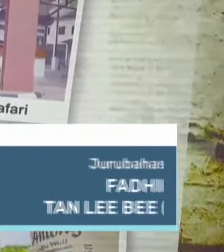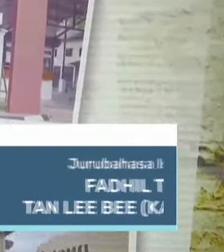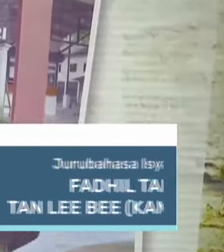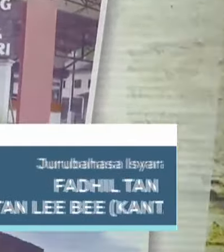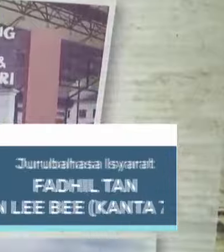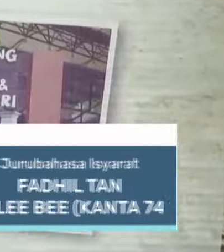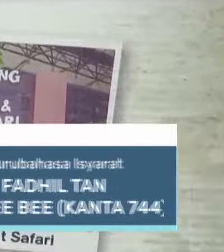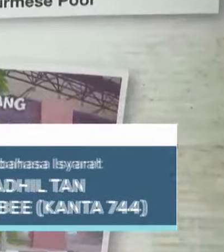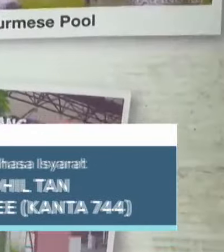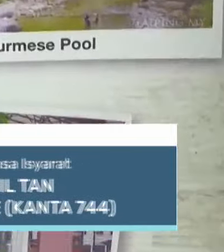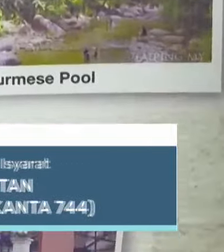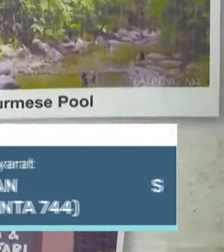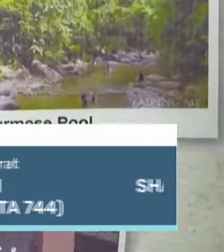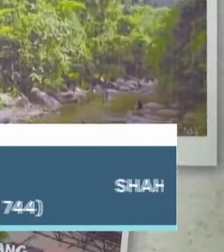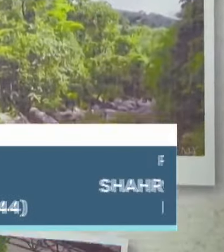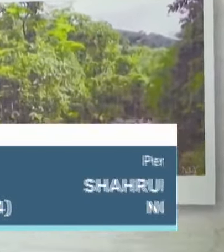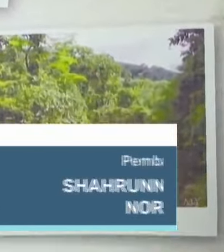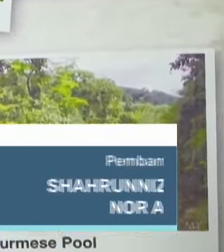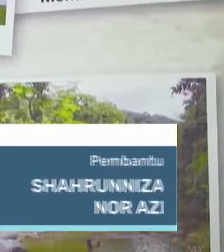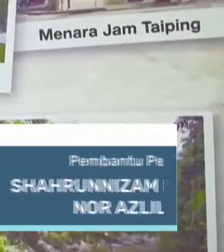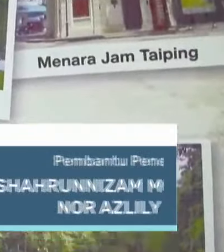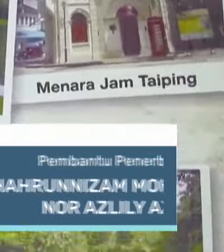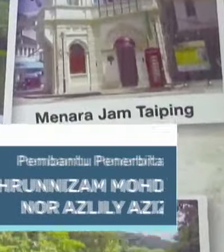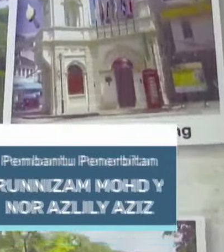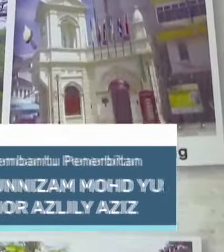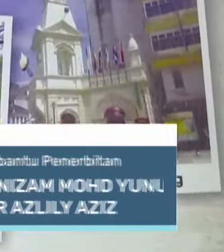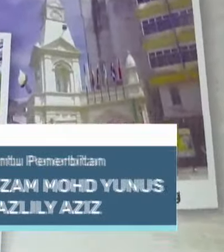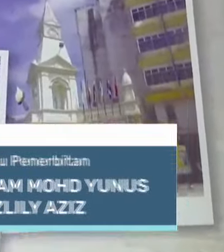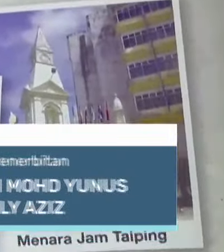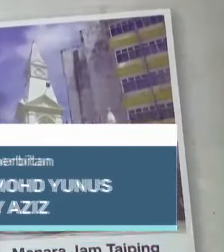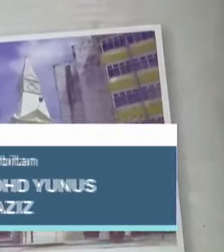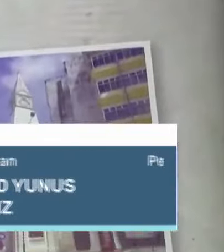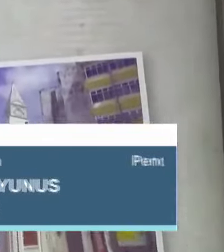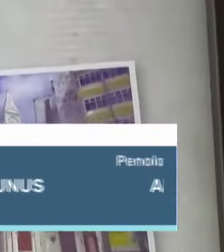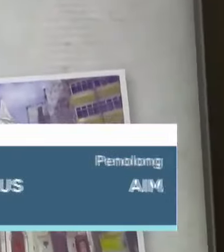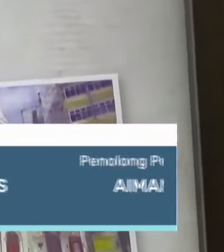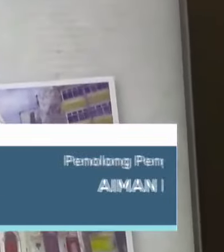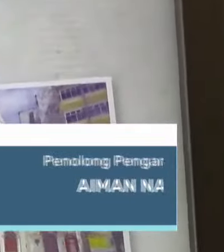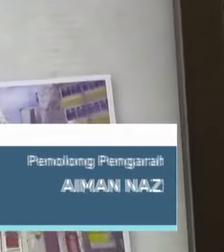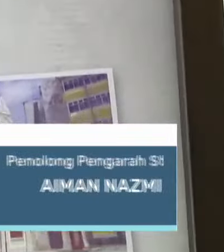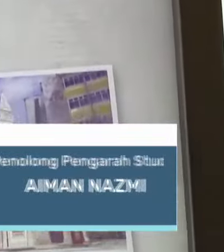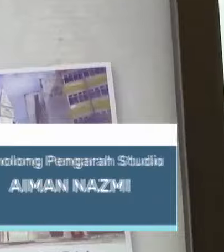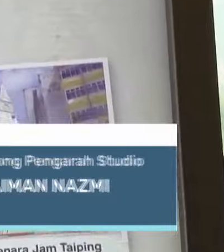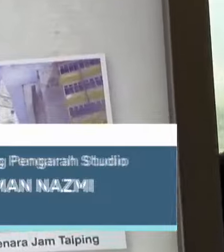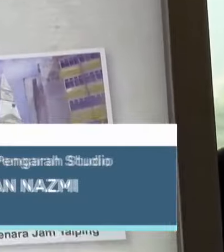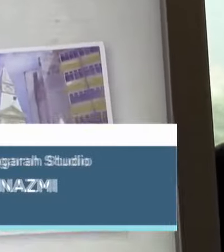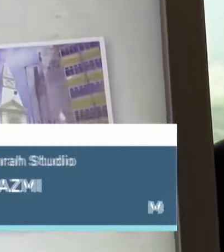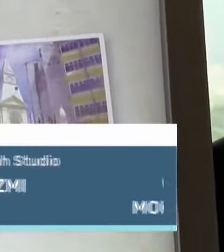We'll be right back.